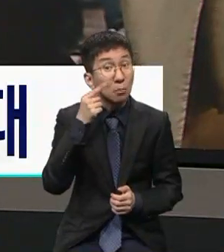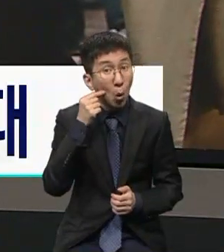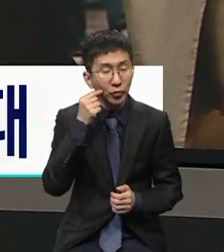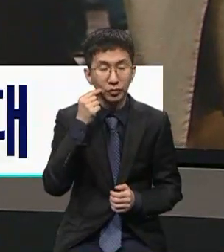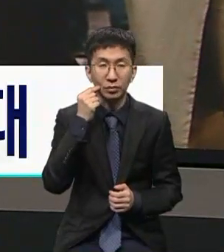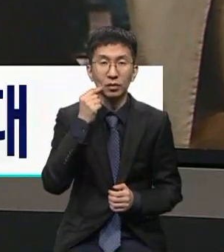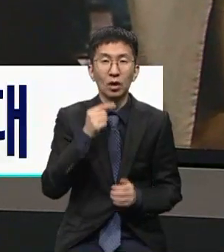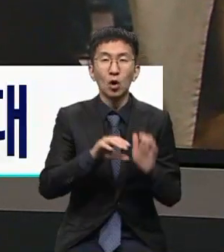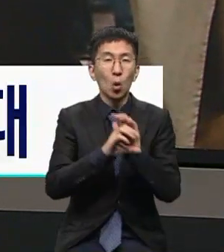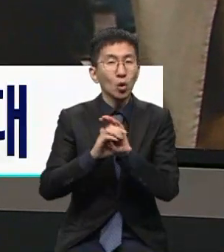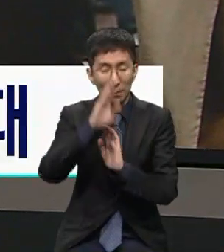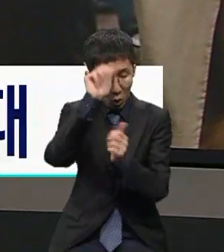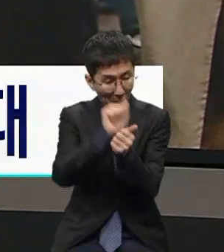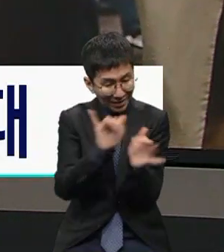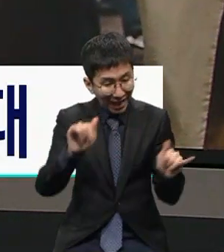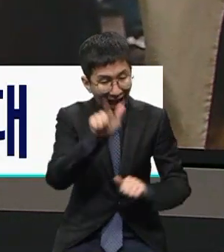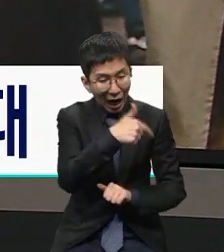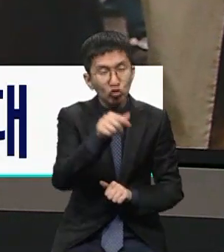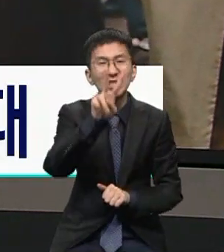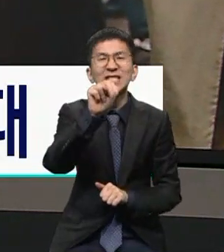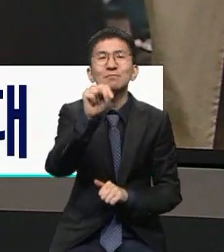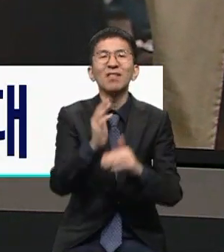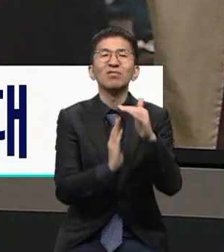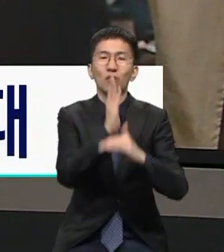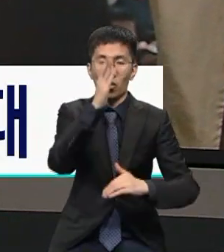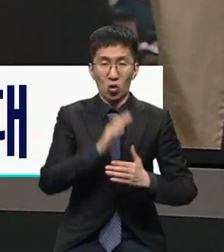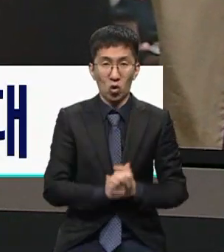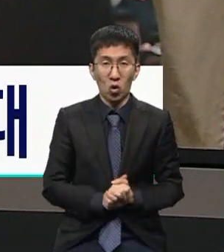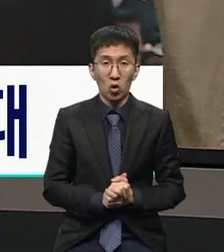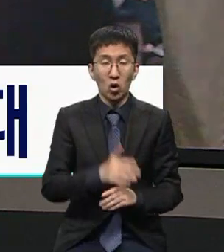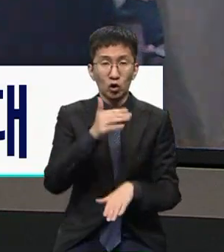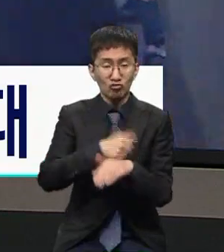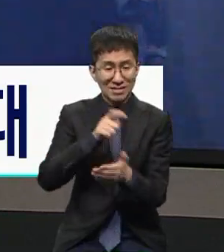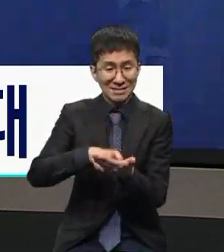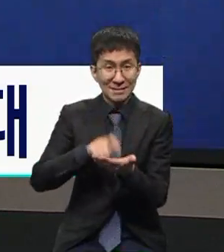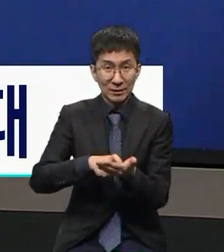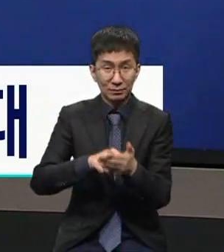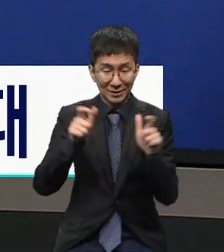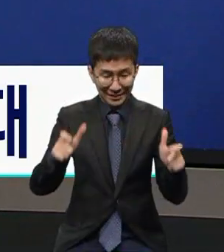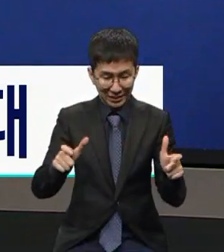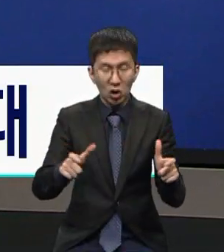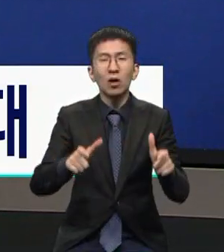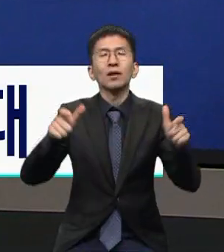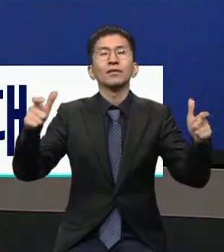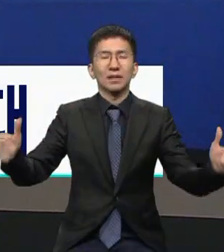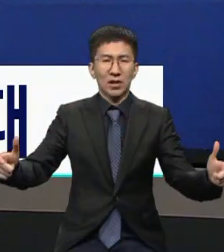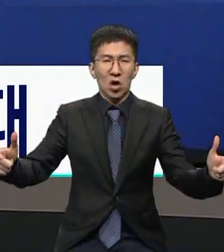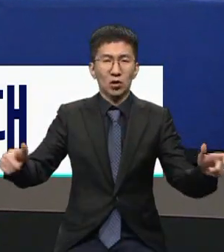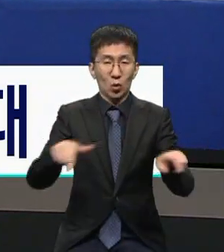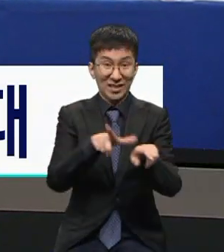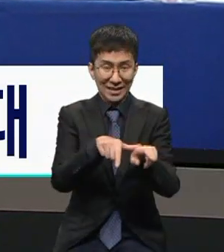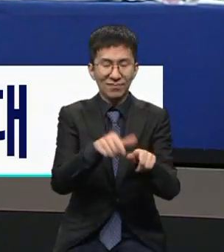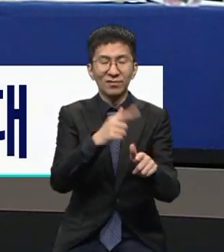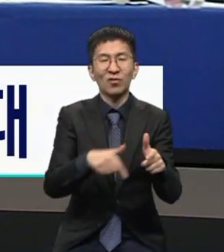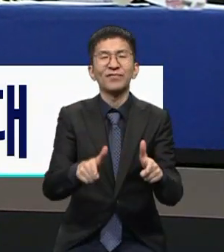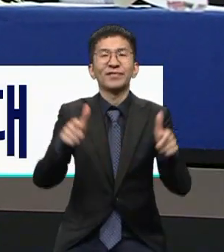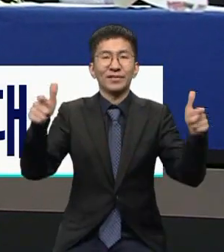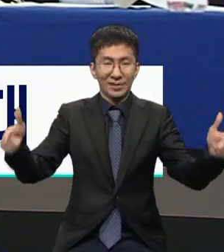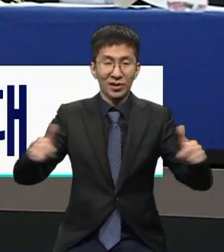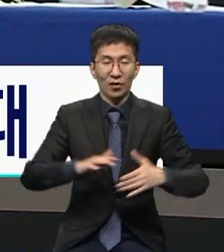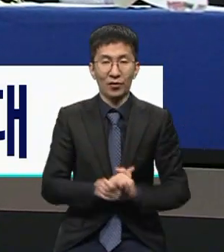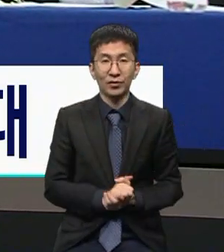일본은 코로나 확진자가 하루 2만 명을 넘나들면서 결국 긴급사태 지역을 확장하고 기간도 다시 늘리기로